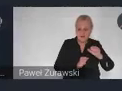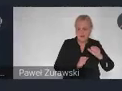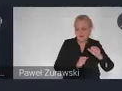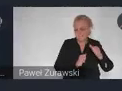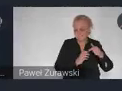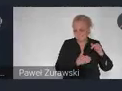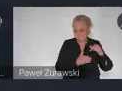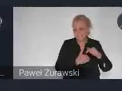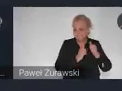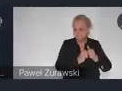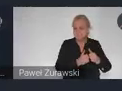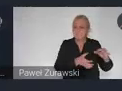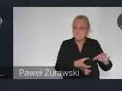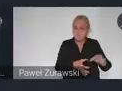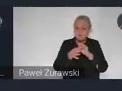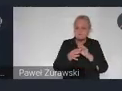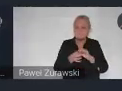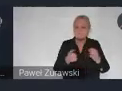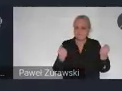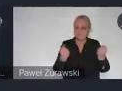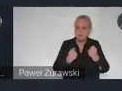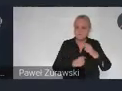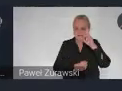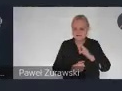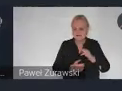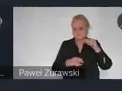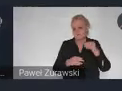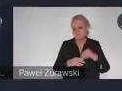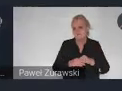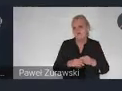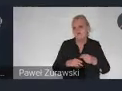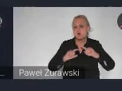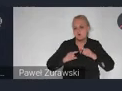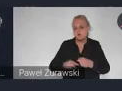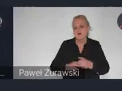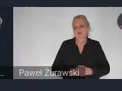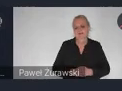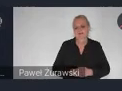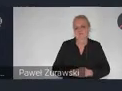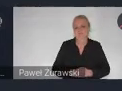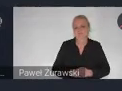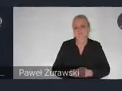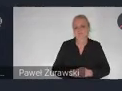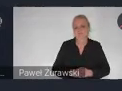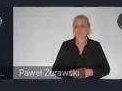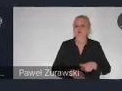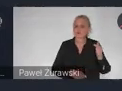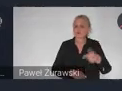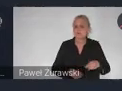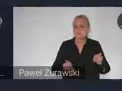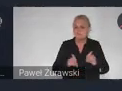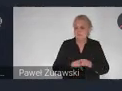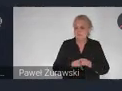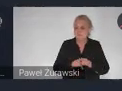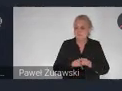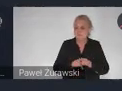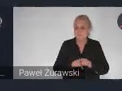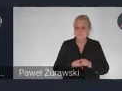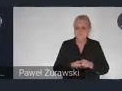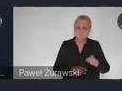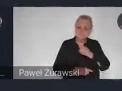właśnie w powiązaniu ze wzmocnieniem instytucjonalnym organizacji Należy również zwrócić na